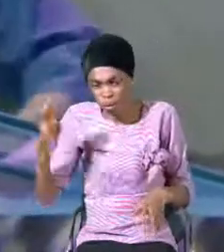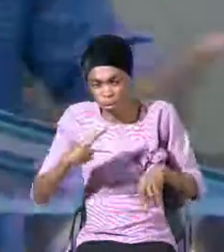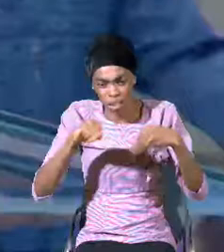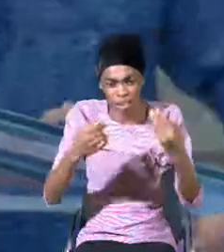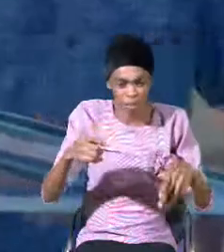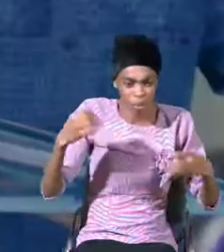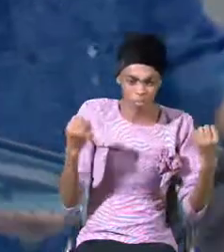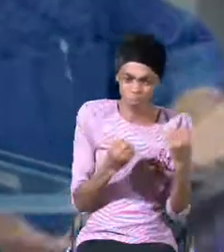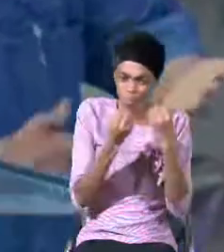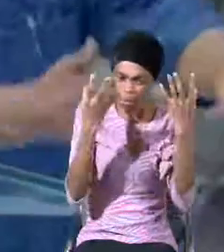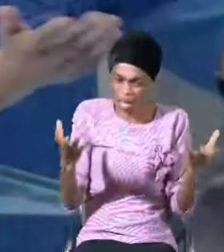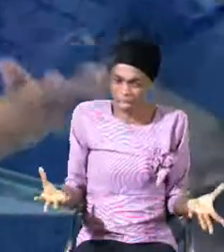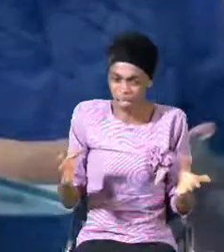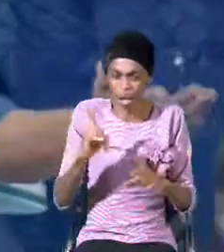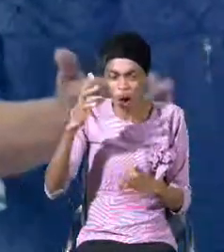Dieu lui a donné